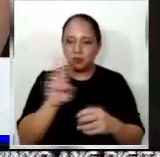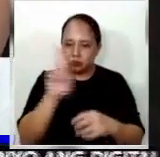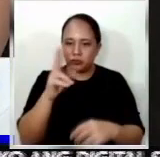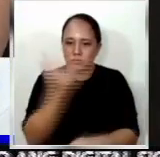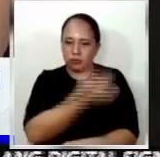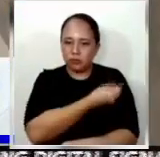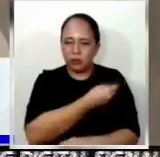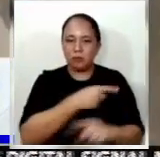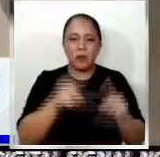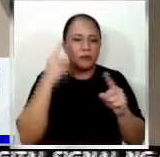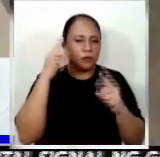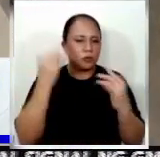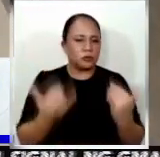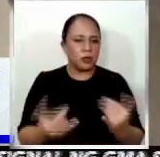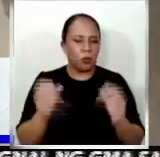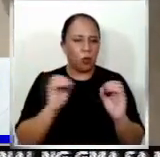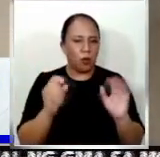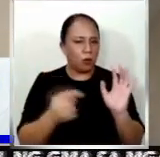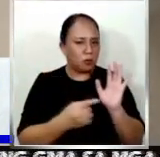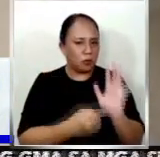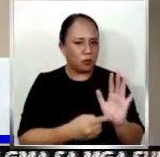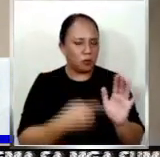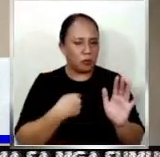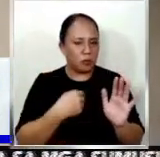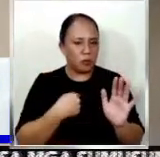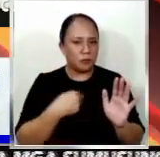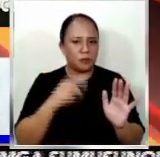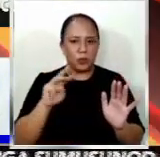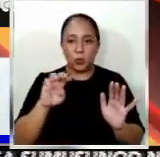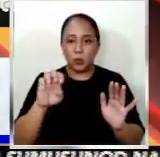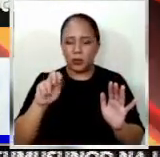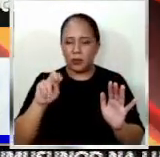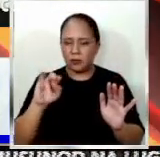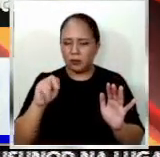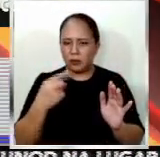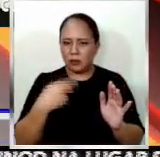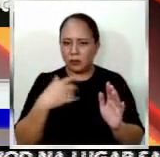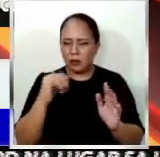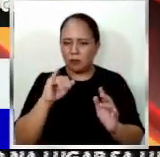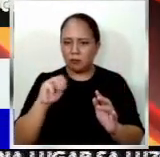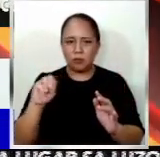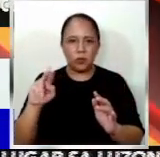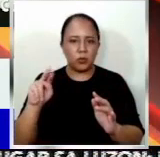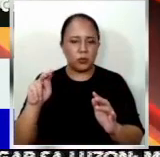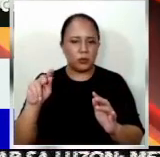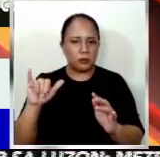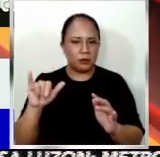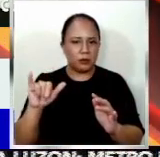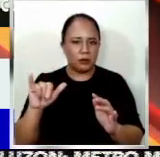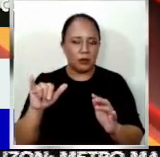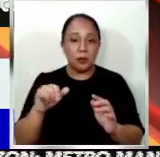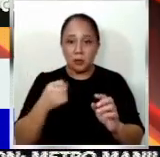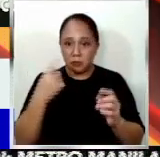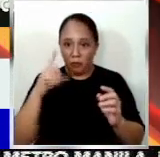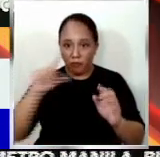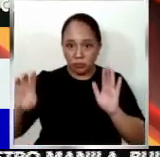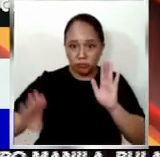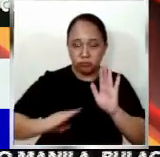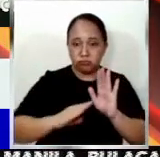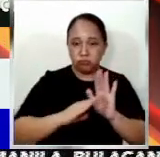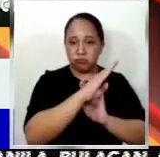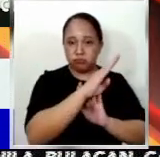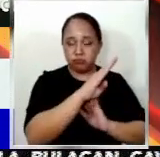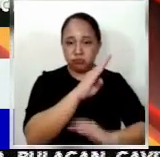silang nakikitang indikasyon ng waning immunity o humihinang proteksyon. Hindi naman biglang tumataas yung number of people getting